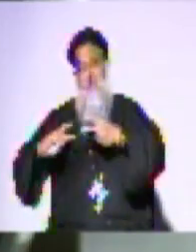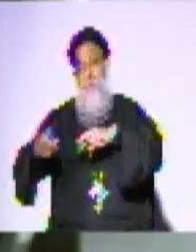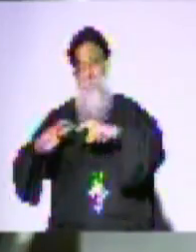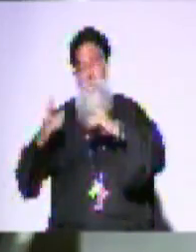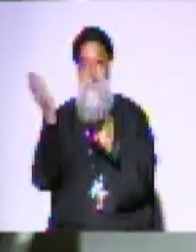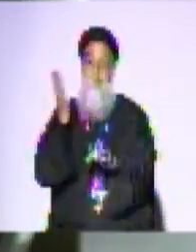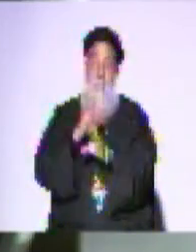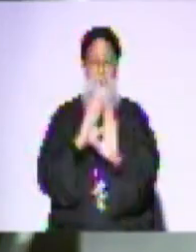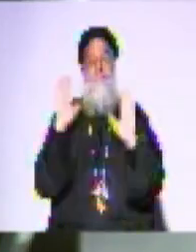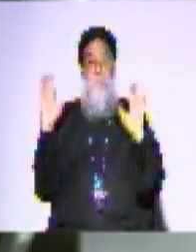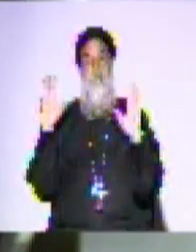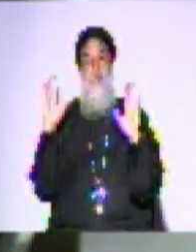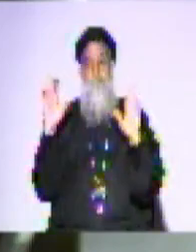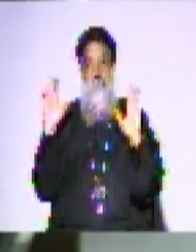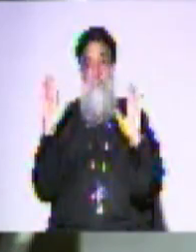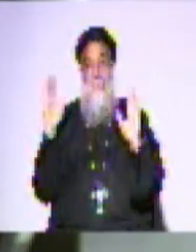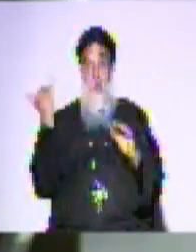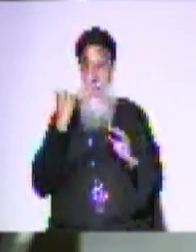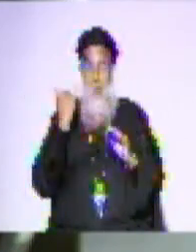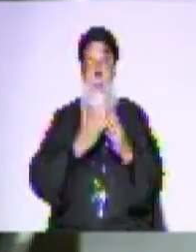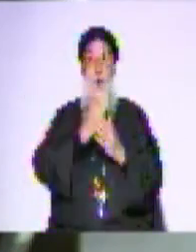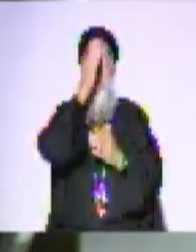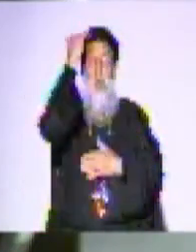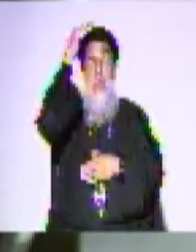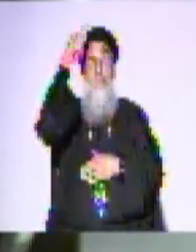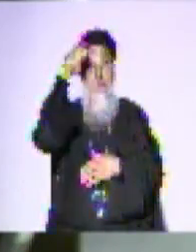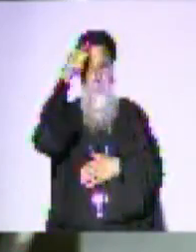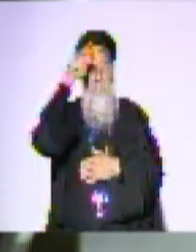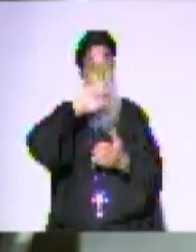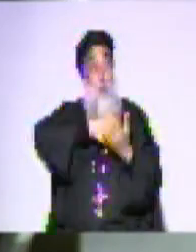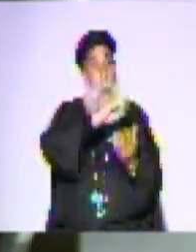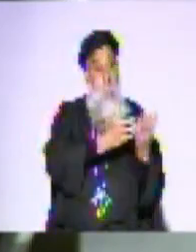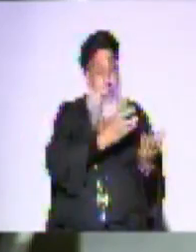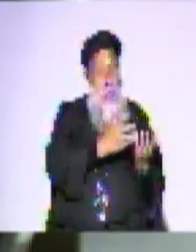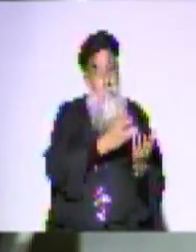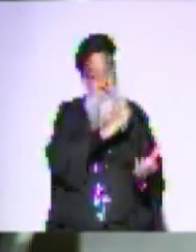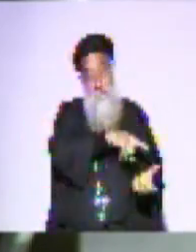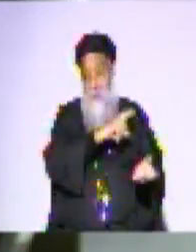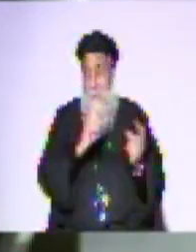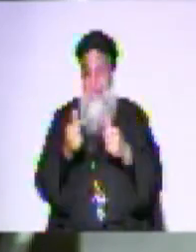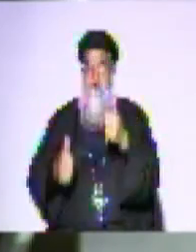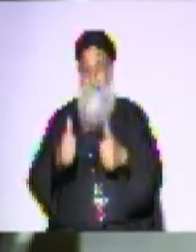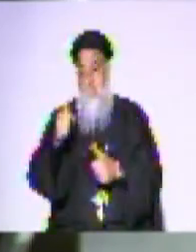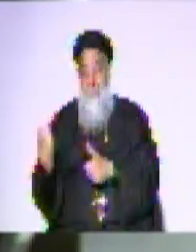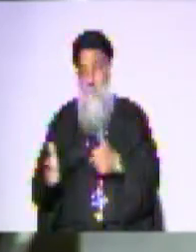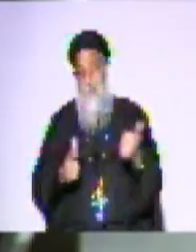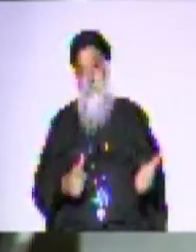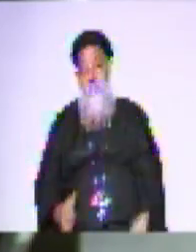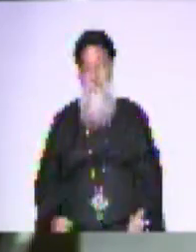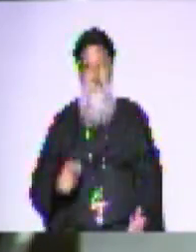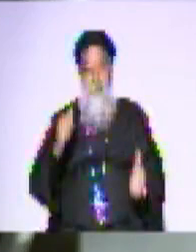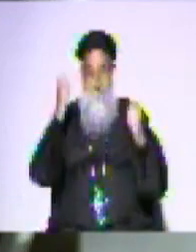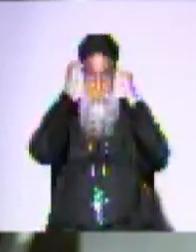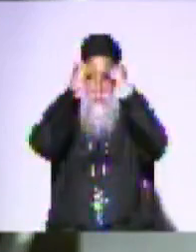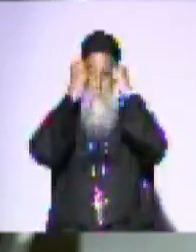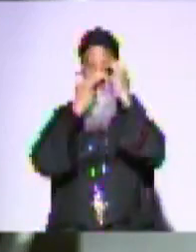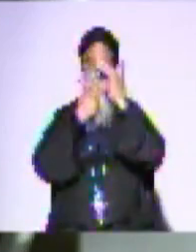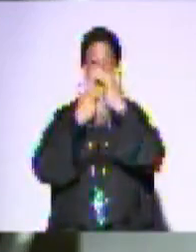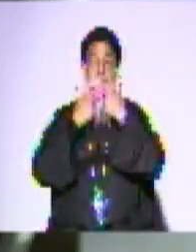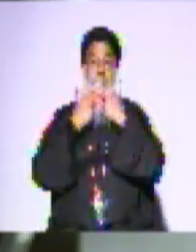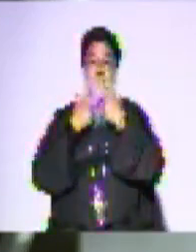لكن المهم مصير الإنسان إيه بعد الموت يعني، والهلاك الأبدي ده صعب. إن لم تتوبوا